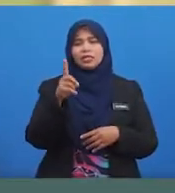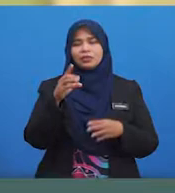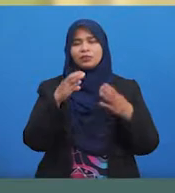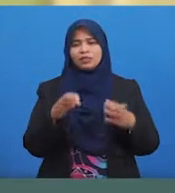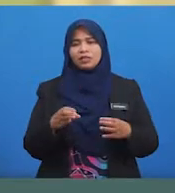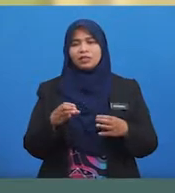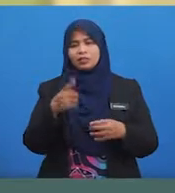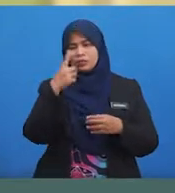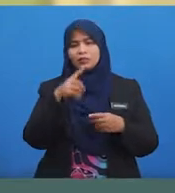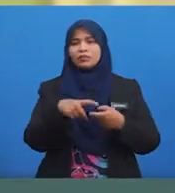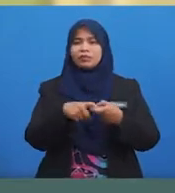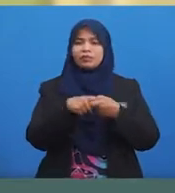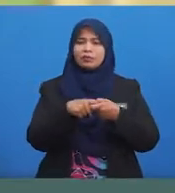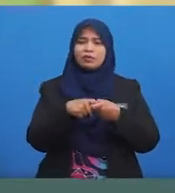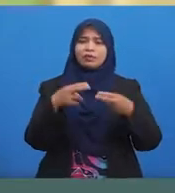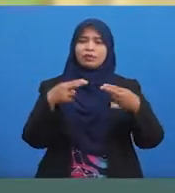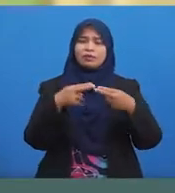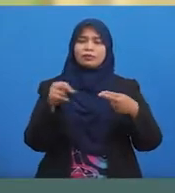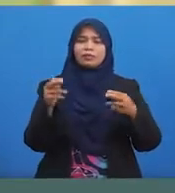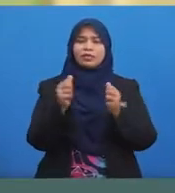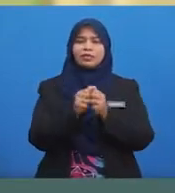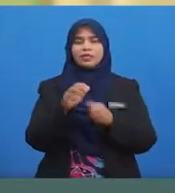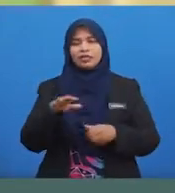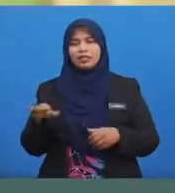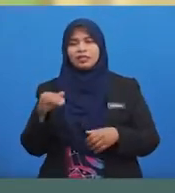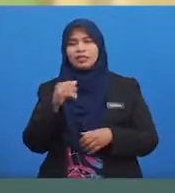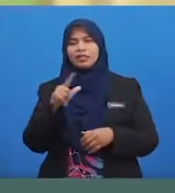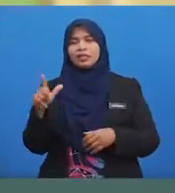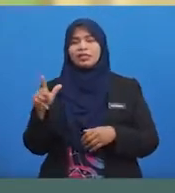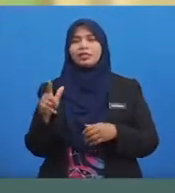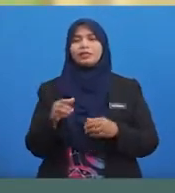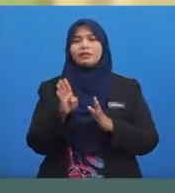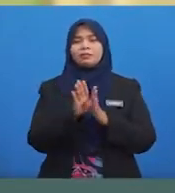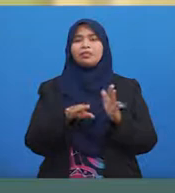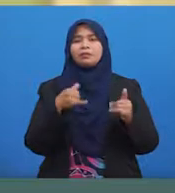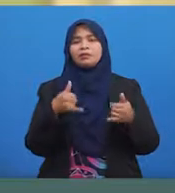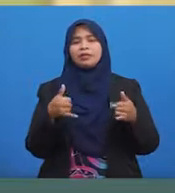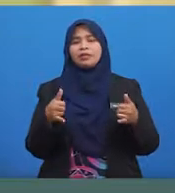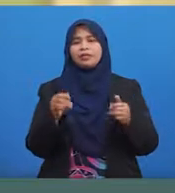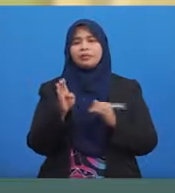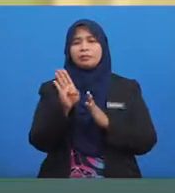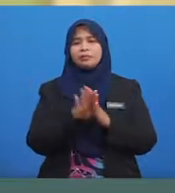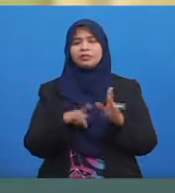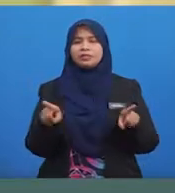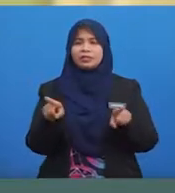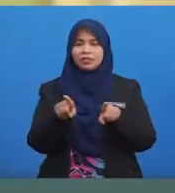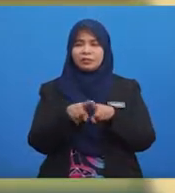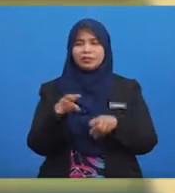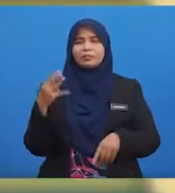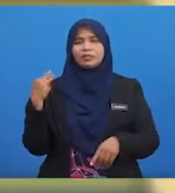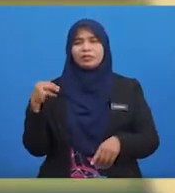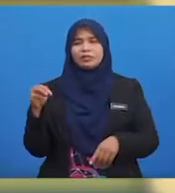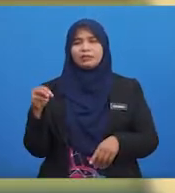itu merapatkan hubungan dengan adik-beradik Jera bermain bersama mereka